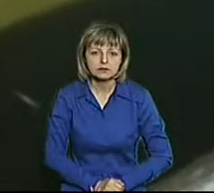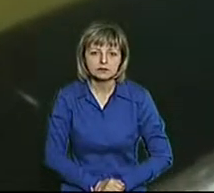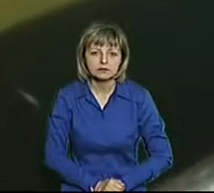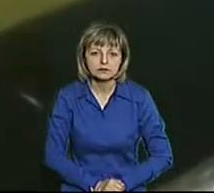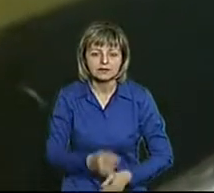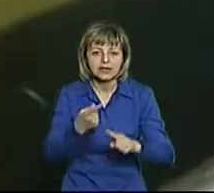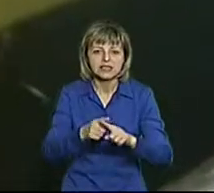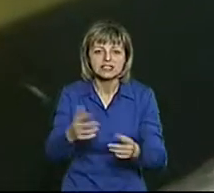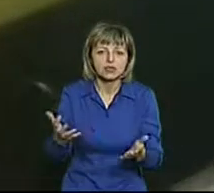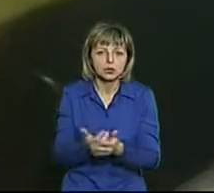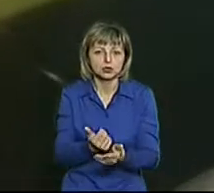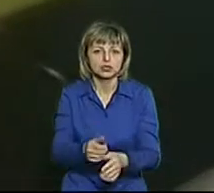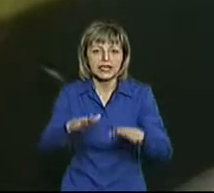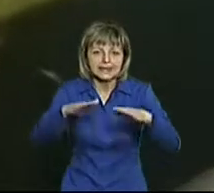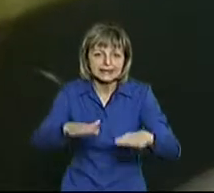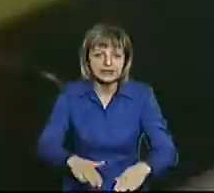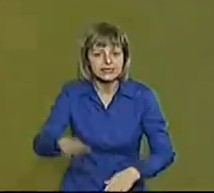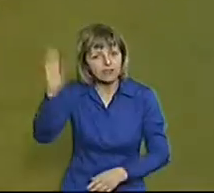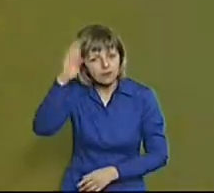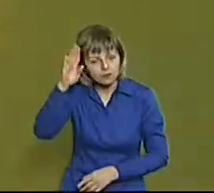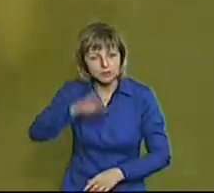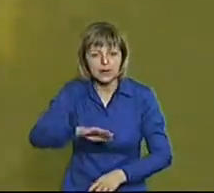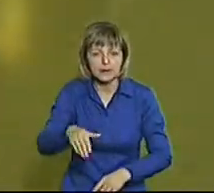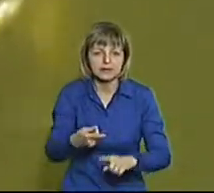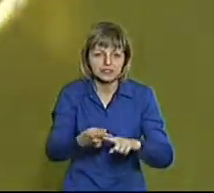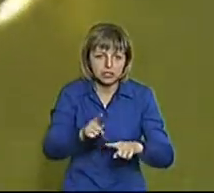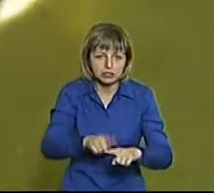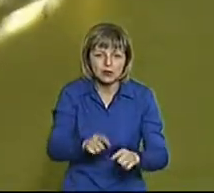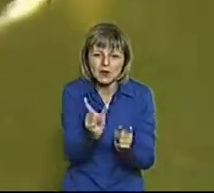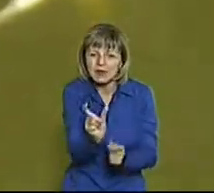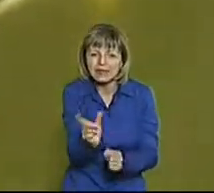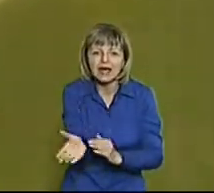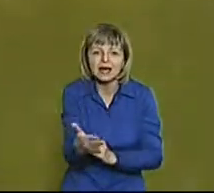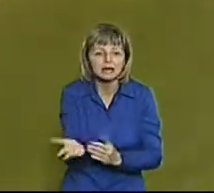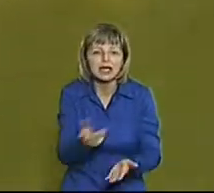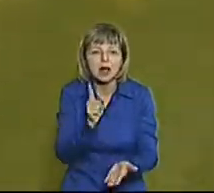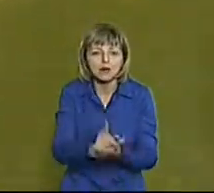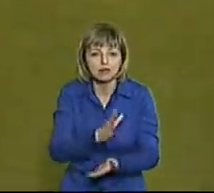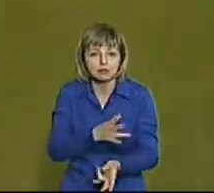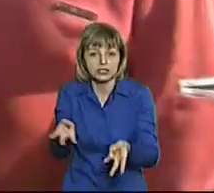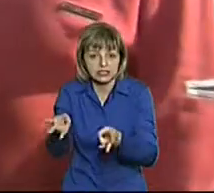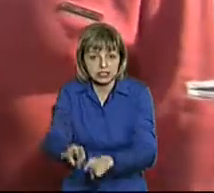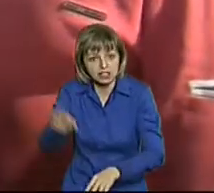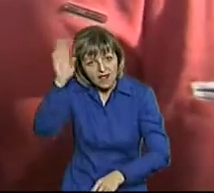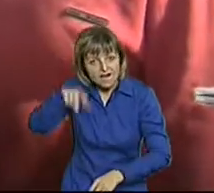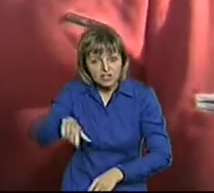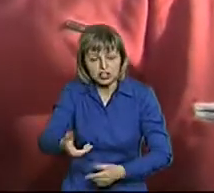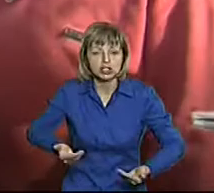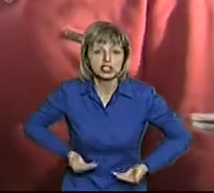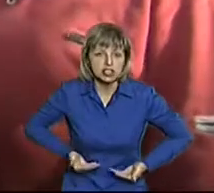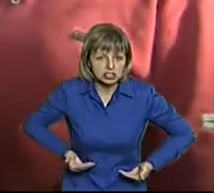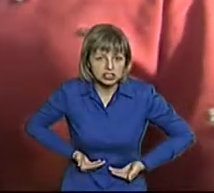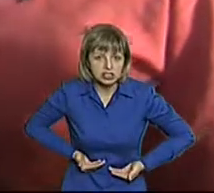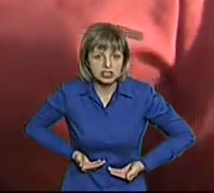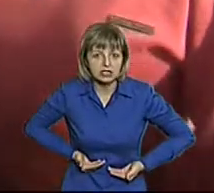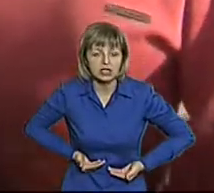Це виходить слів води, це пропадає тисячі малька риби, яка мала бути в річці жити, що називається дика